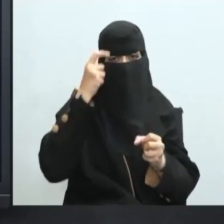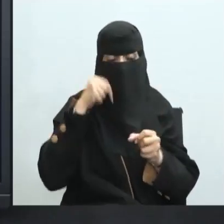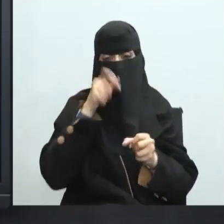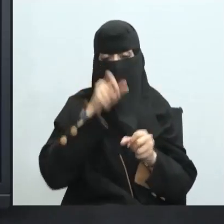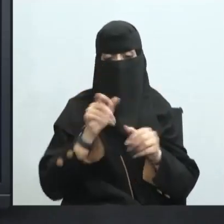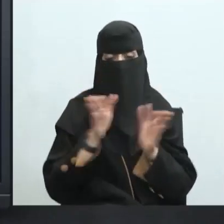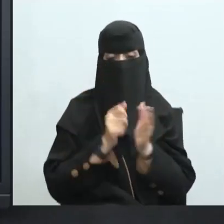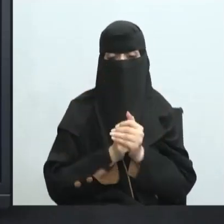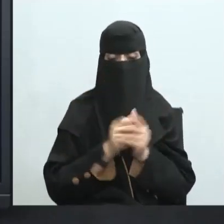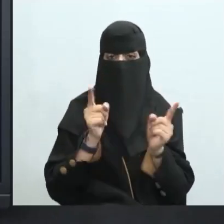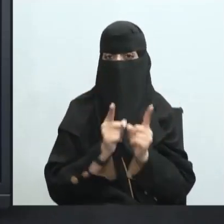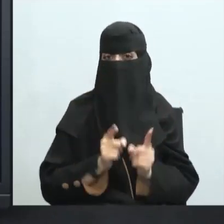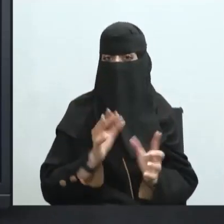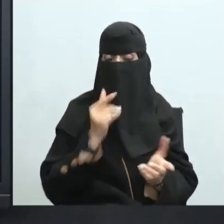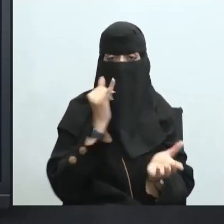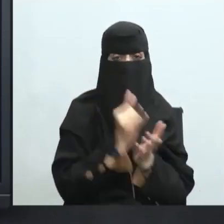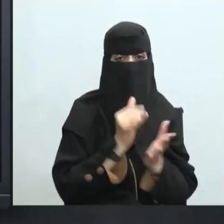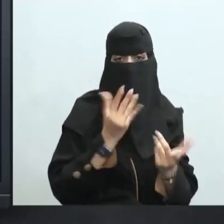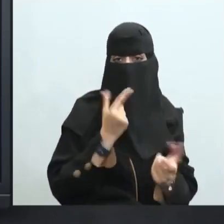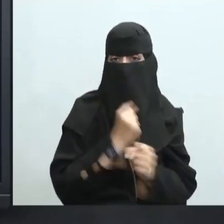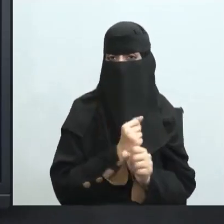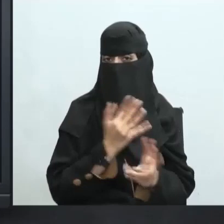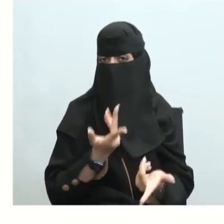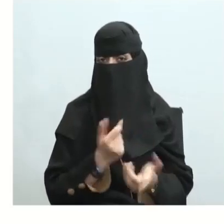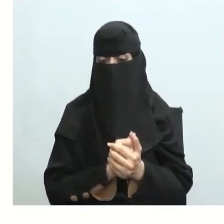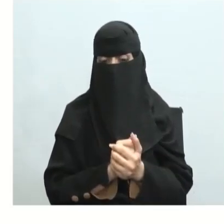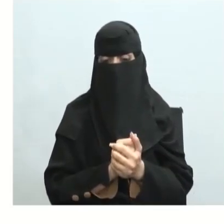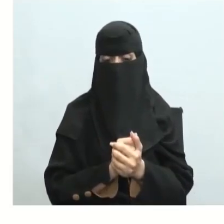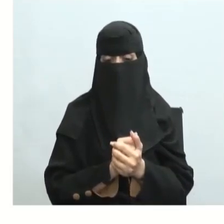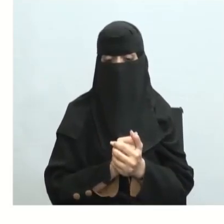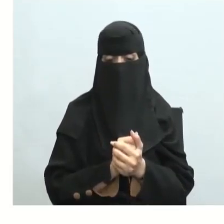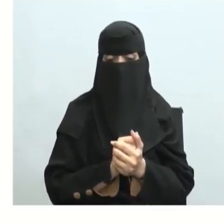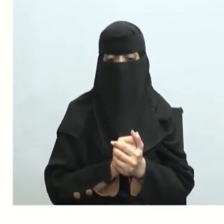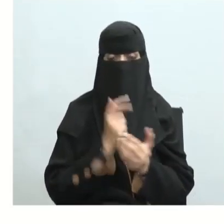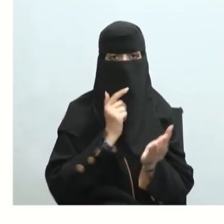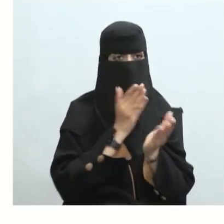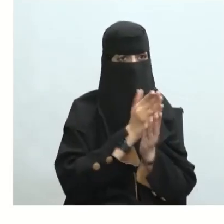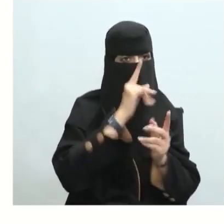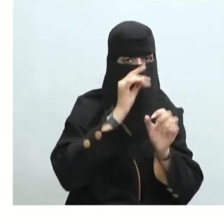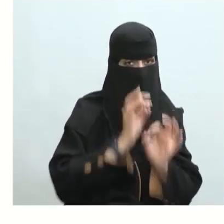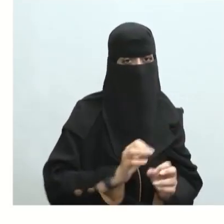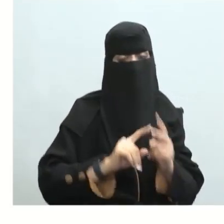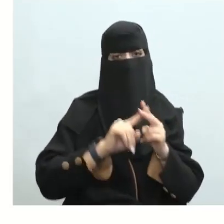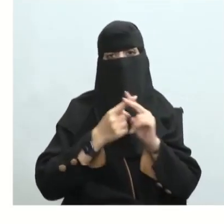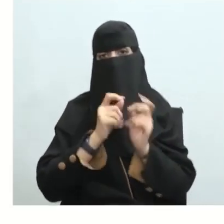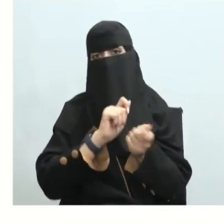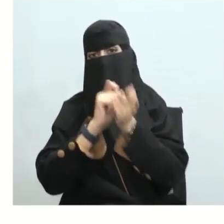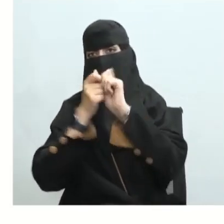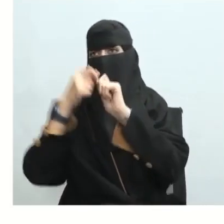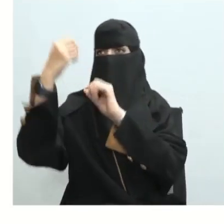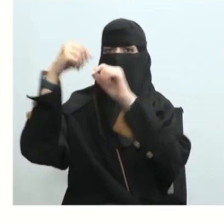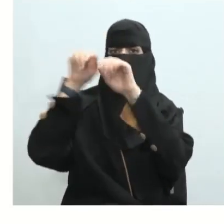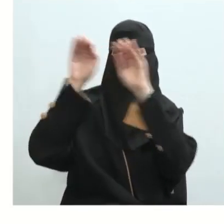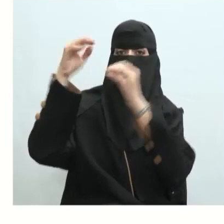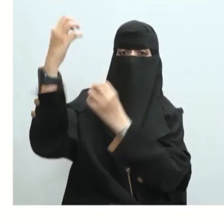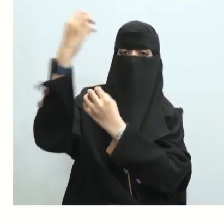لخص ما تريد من المسؤول فعله جميل هنا التوجيه باصلاح العطل التوجيه